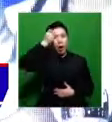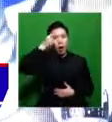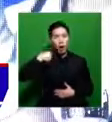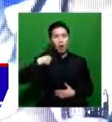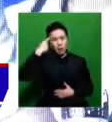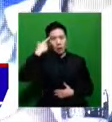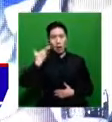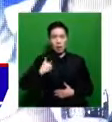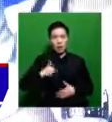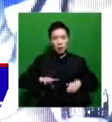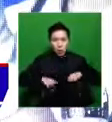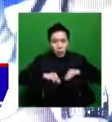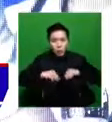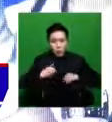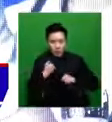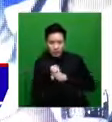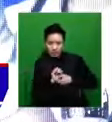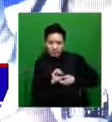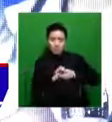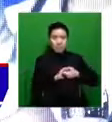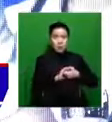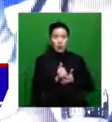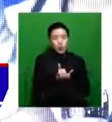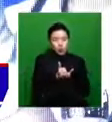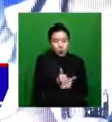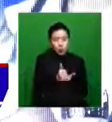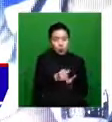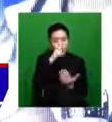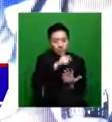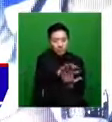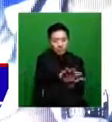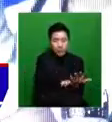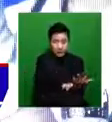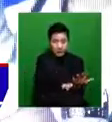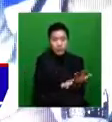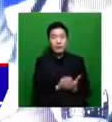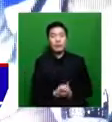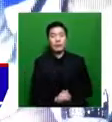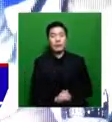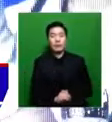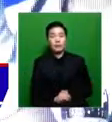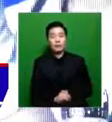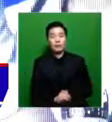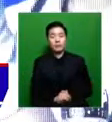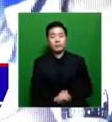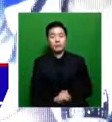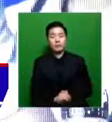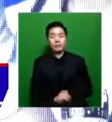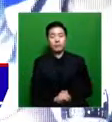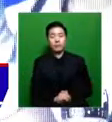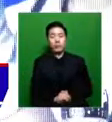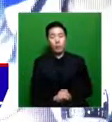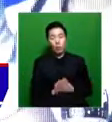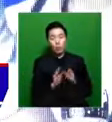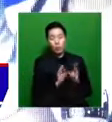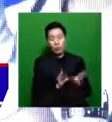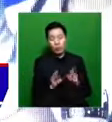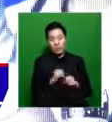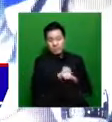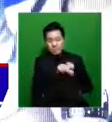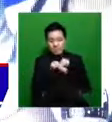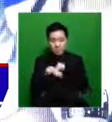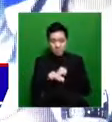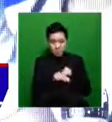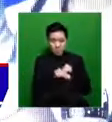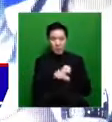ร่วมมือเป็นอย่างดีนะครับช่วยประเทศชาตินะครับในการป้องกันการแพร่เชื้อของโรค